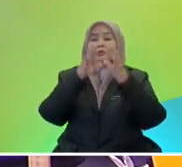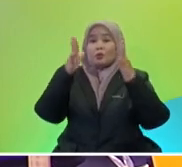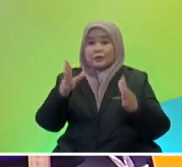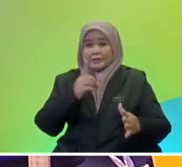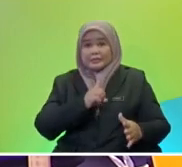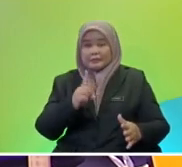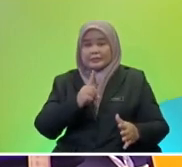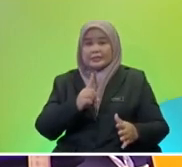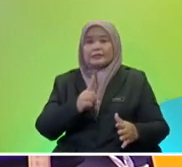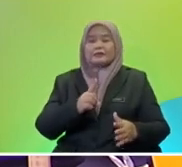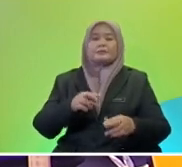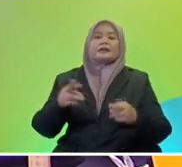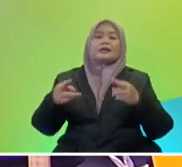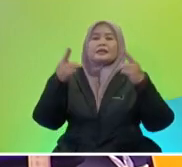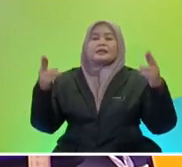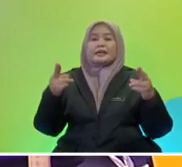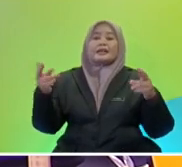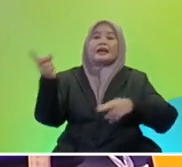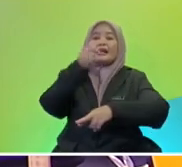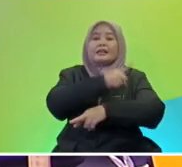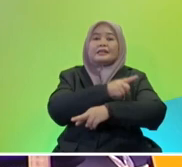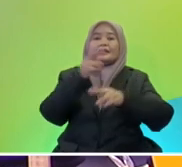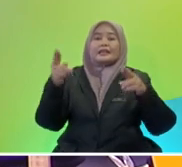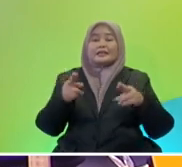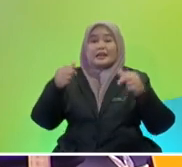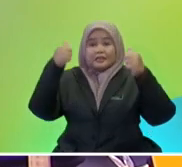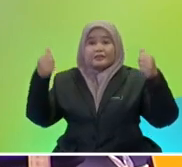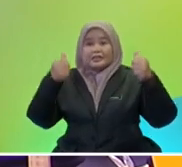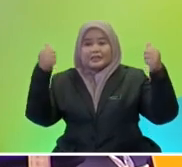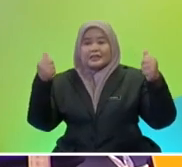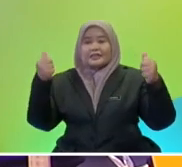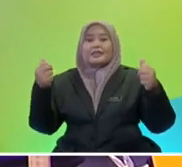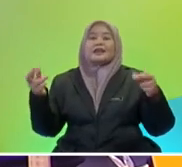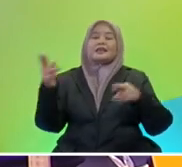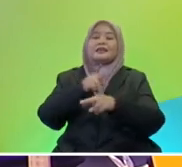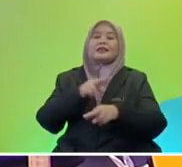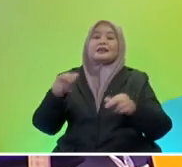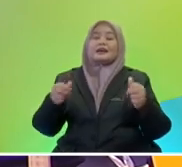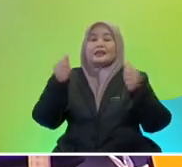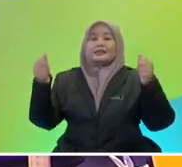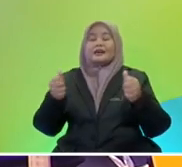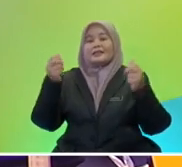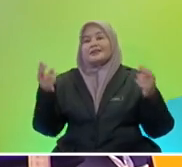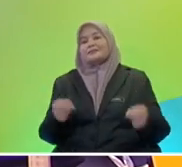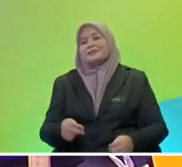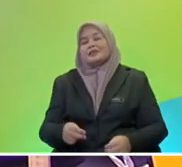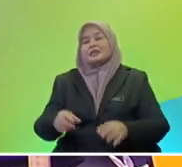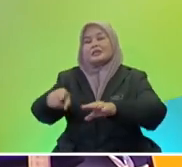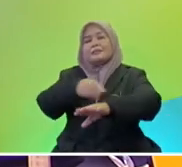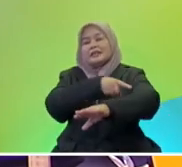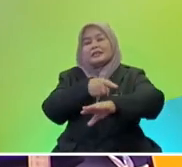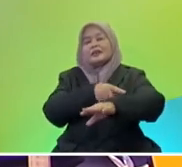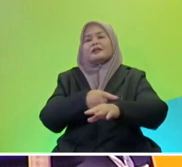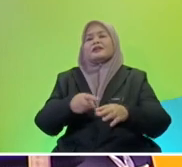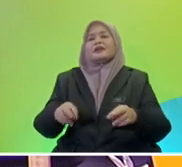sudah merayakan sambutan hari raya Idul Fitri dan juga hari raya Idul Adha jadi sepanjang perayaan